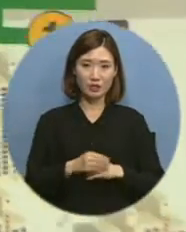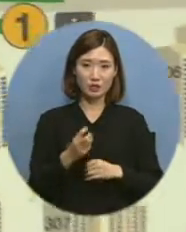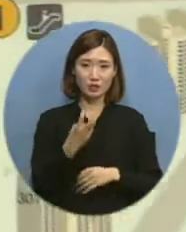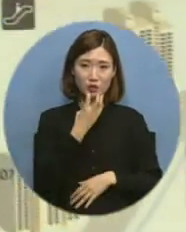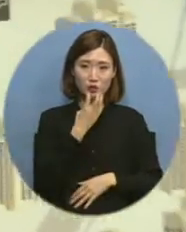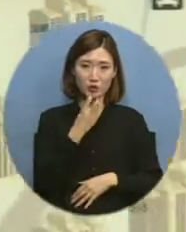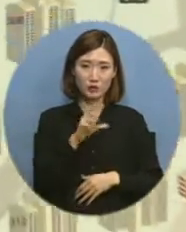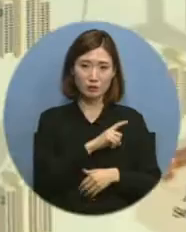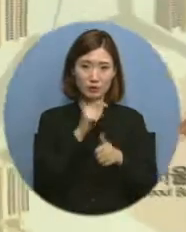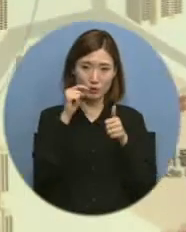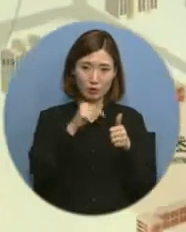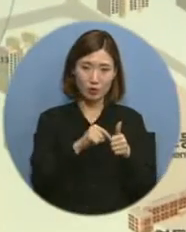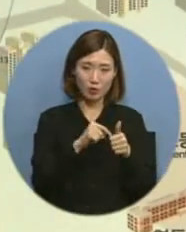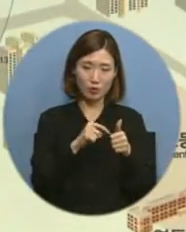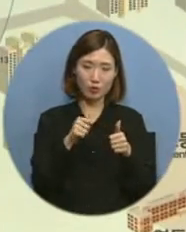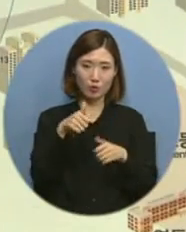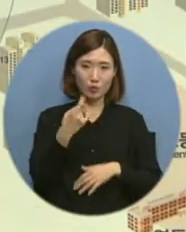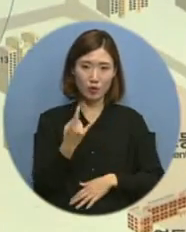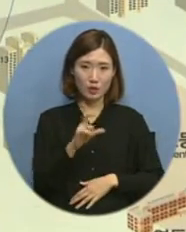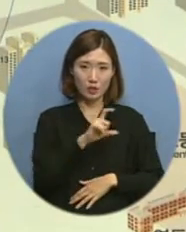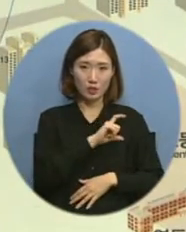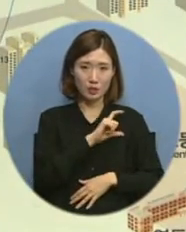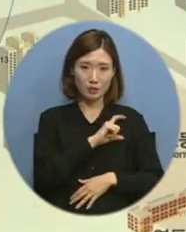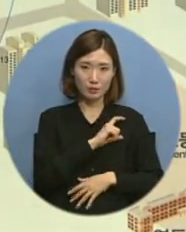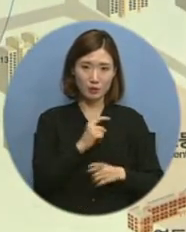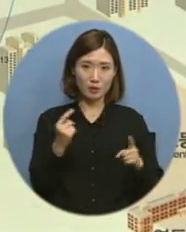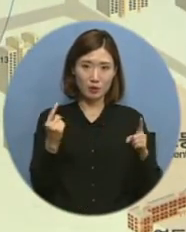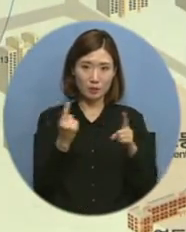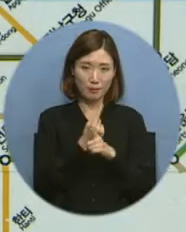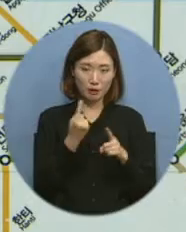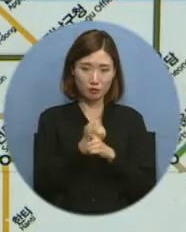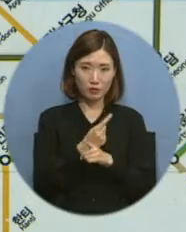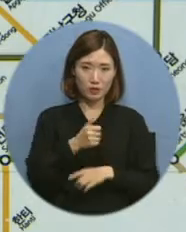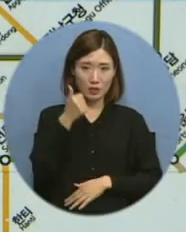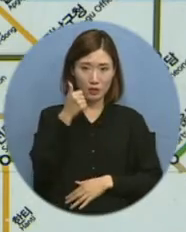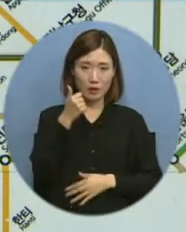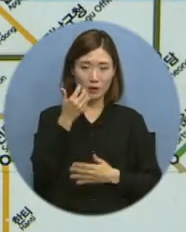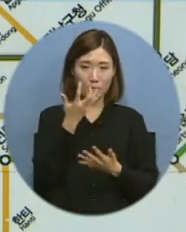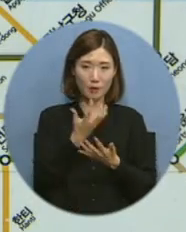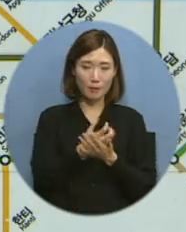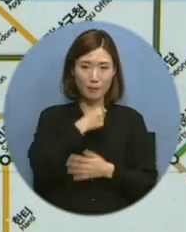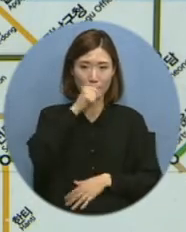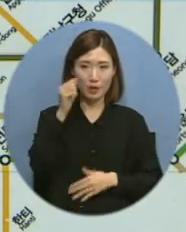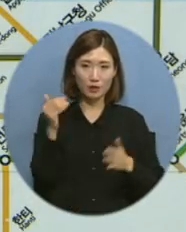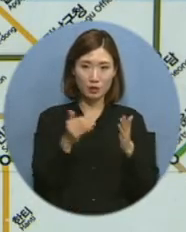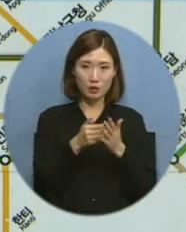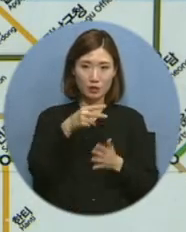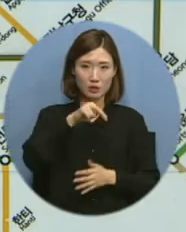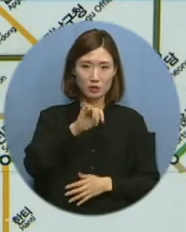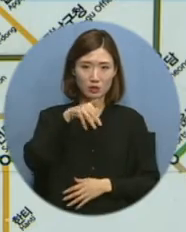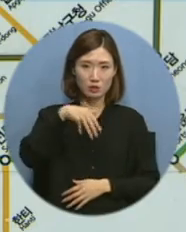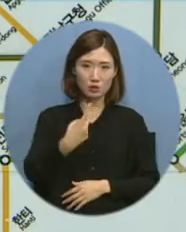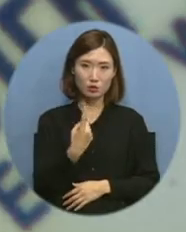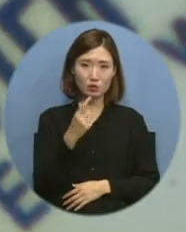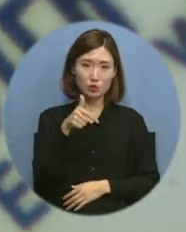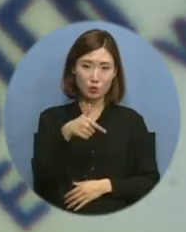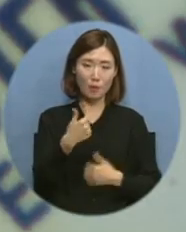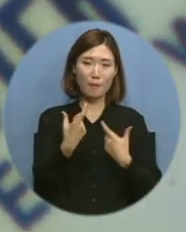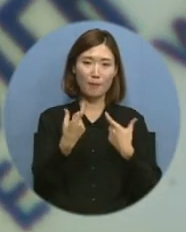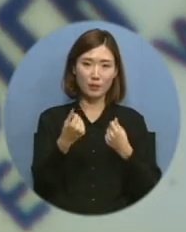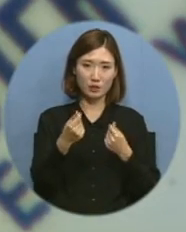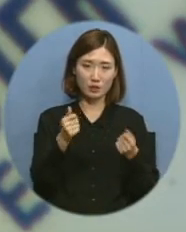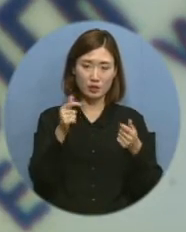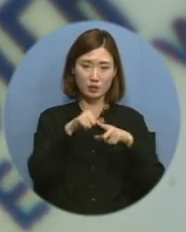지명위원회가 지난 19일 역명 변경을 원안 통과시켰기 때문입니다. 신촌역과 이름이 비슷해 시민들에게